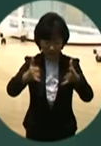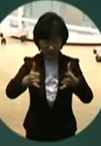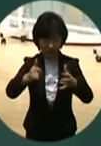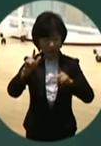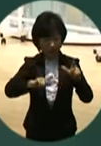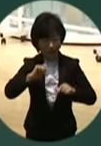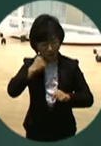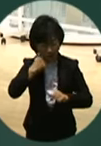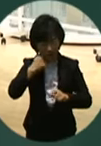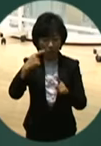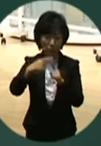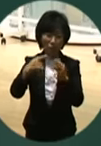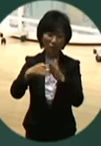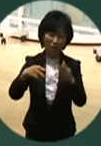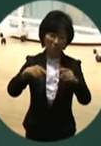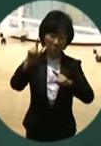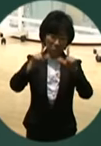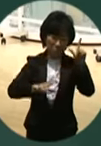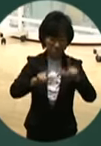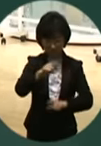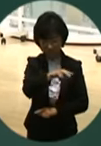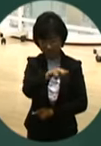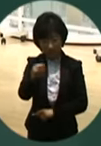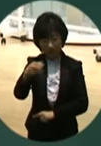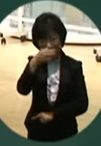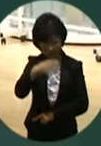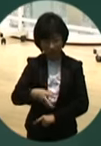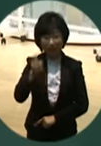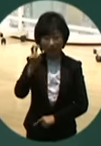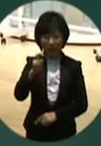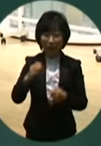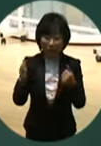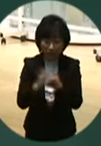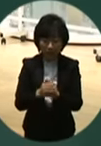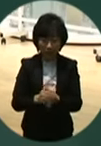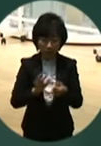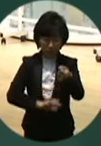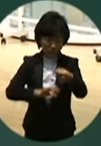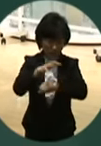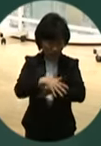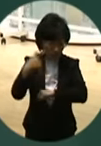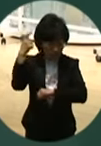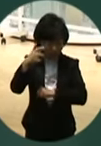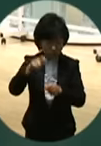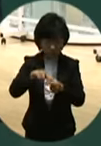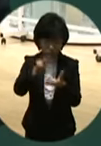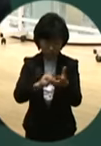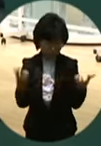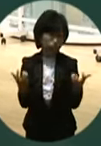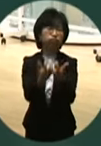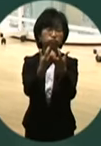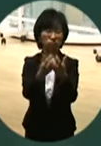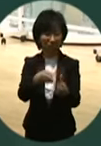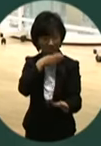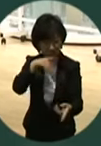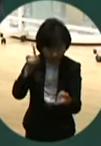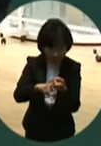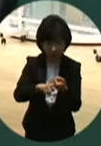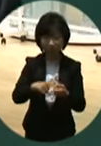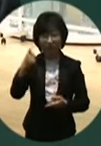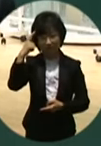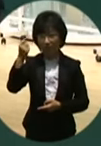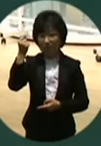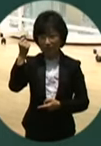time. The church has no choice but to have a hard 그러니까 time. 그러니까 전 세계 영적으로 일어날 수밖에 없는 거 아니냐? And of course, spiritual problems have no choice but to be rampant in the world.